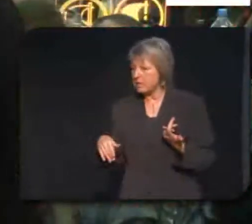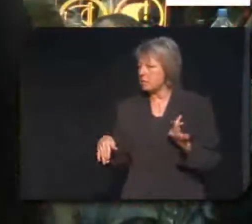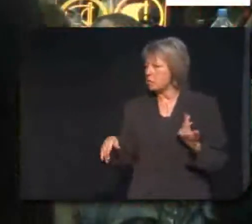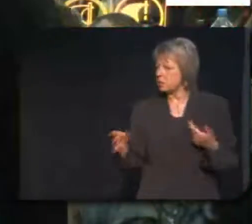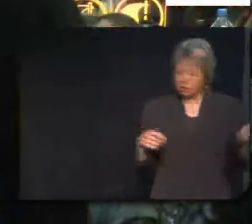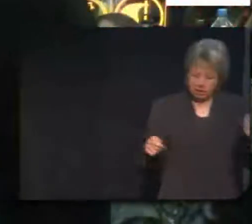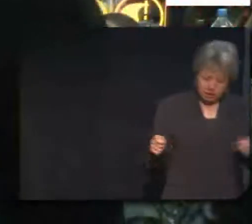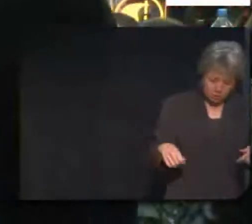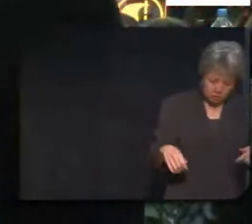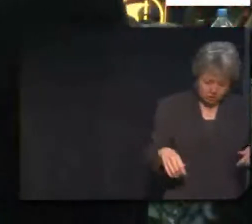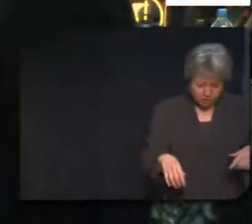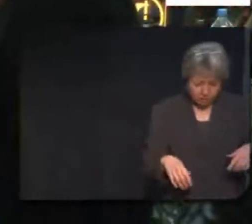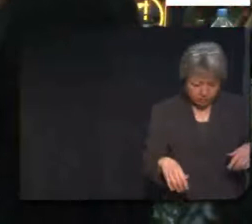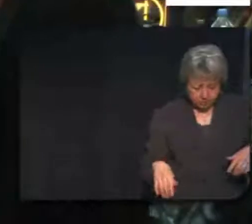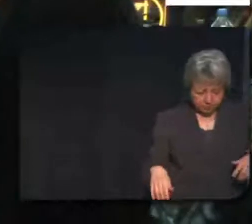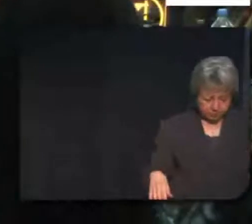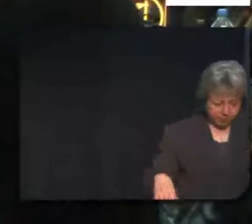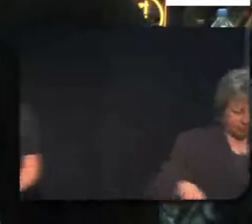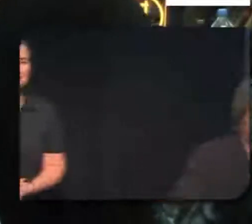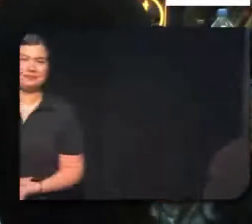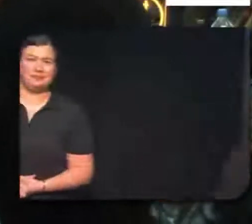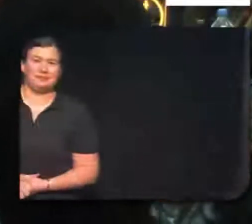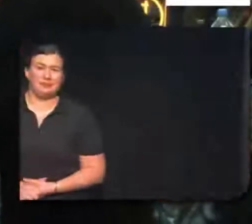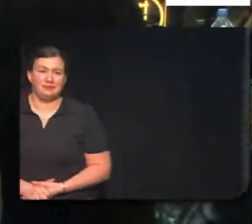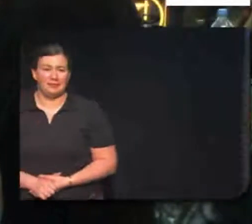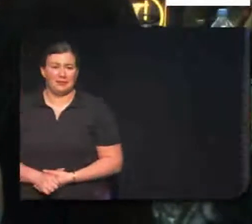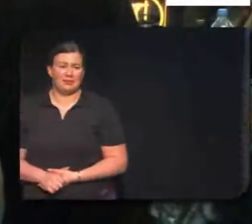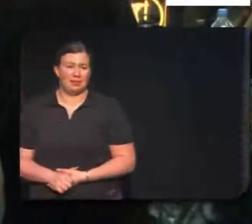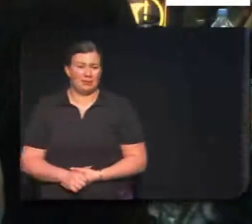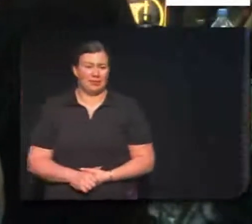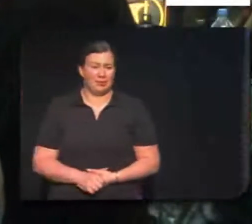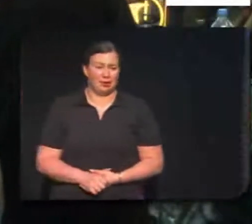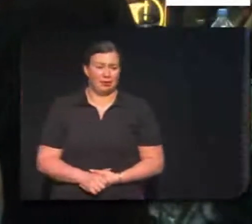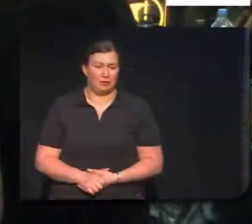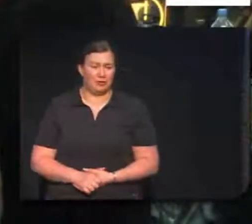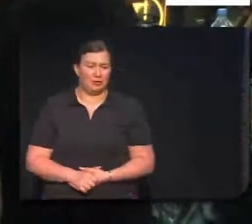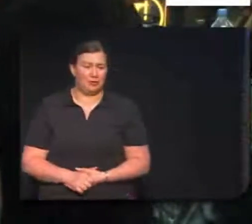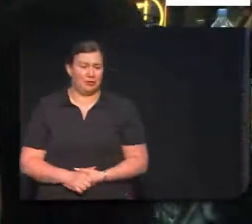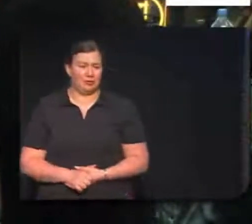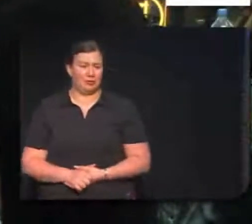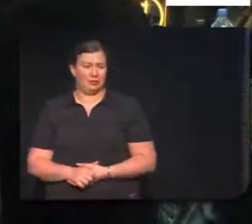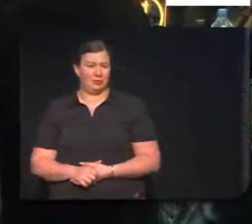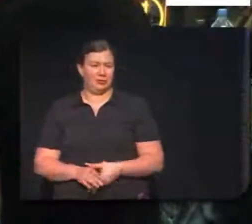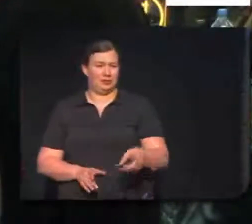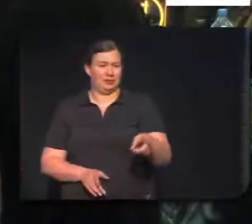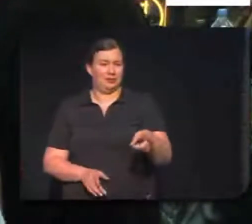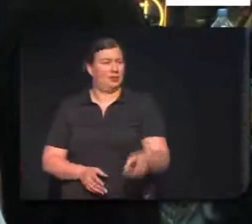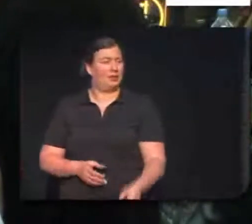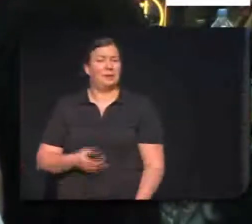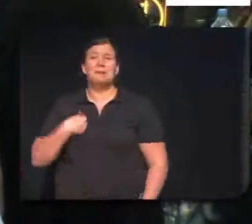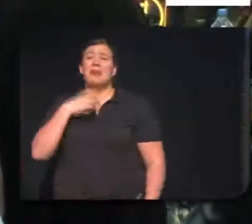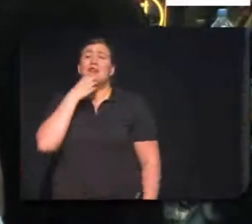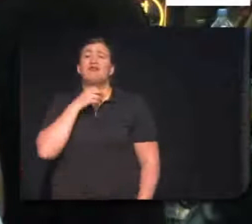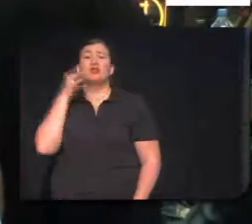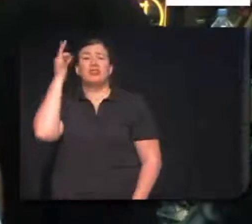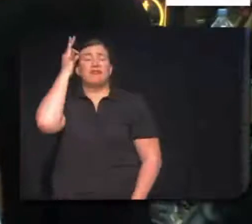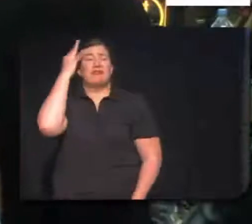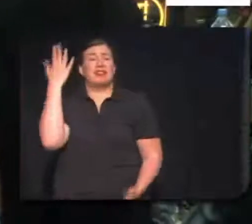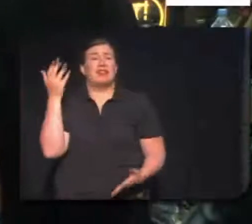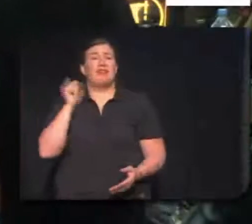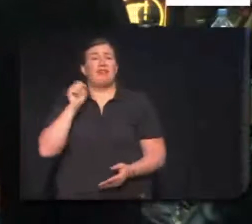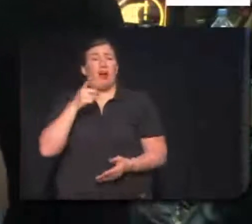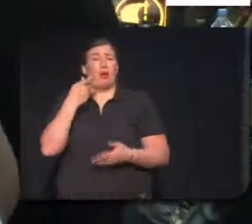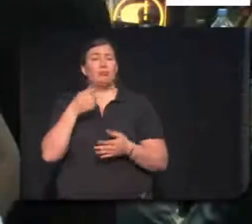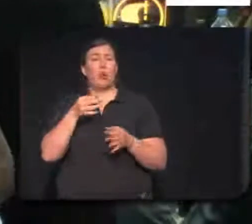ich werde einfach gerne mal wissen an welchem Punkt der Tagesordnung wir eigentlich gerade sind und was aus dem einfachen Grund weil wir eben beschlossen haben dass wir keine